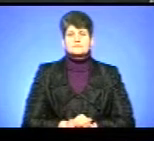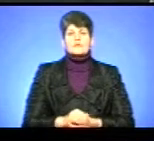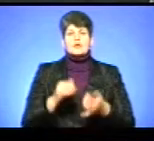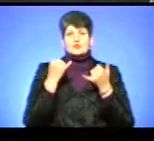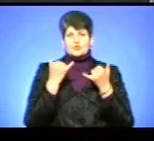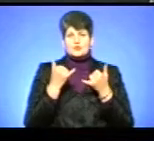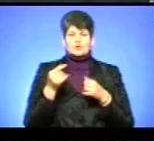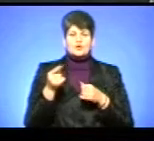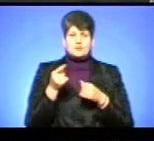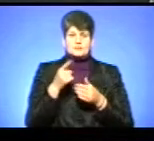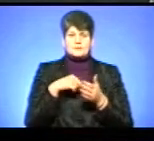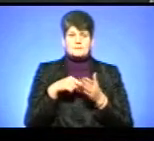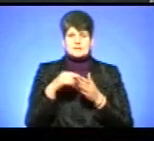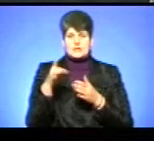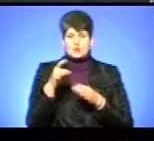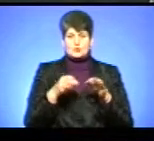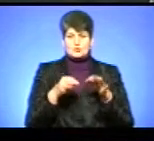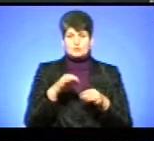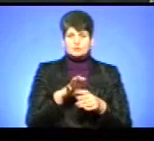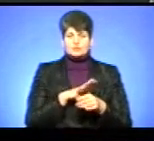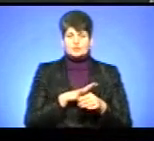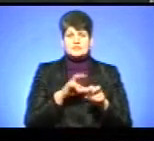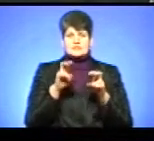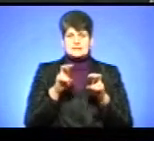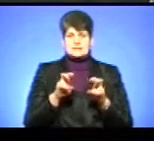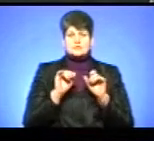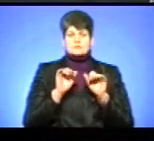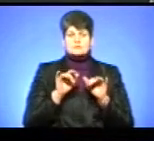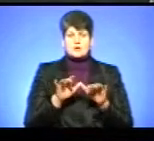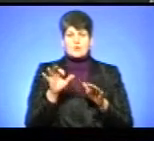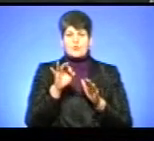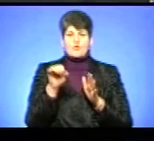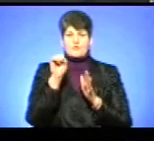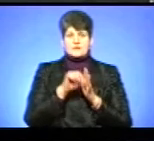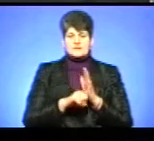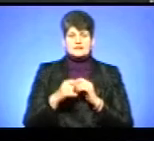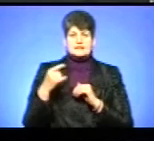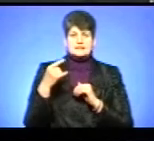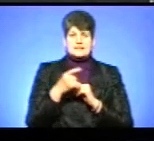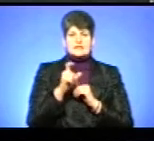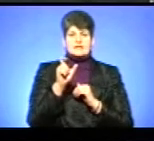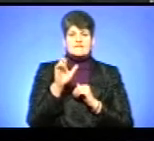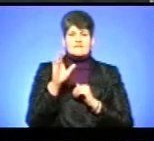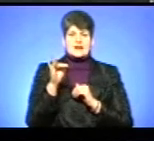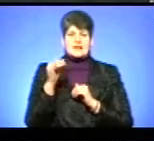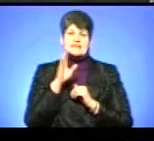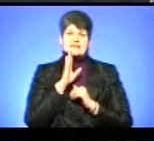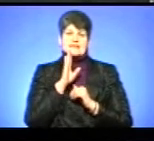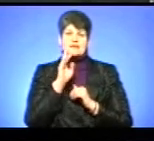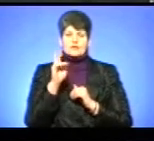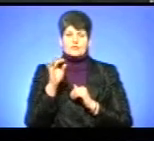Сьогодні у Тернопільському міськрайонному суді відбулося засідання у справі про вбивство таксиста Євгенії Курдупель, яке